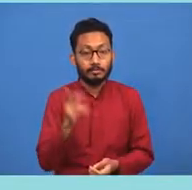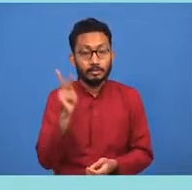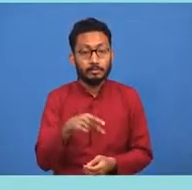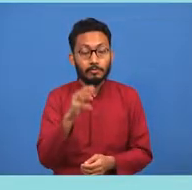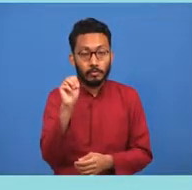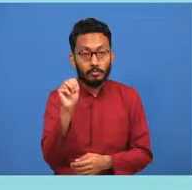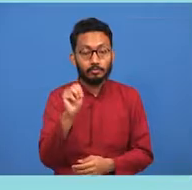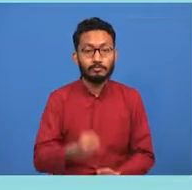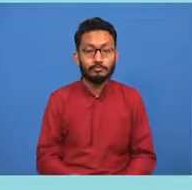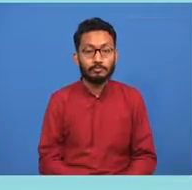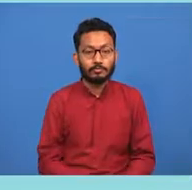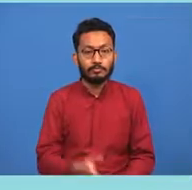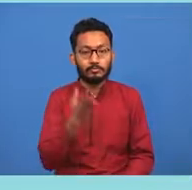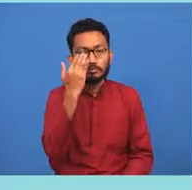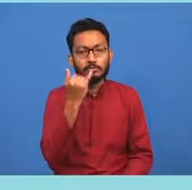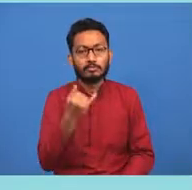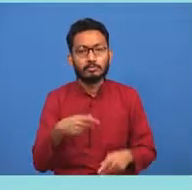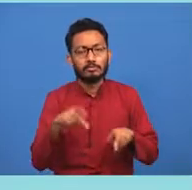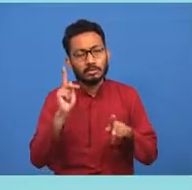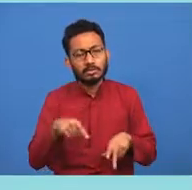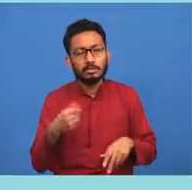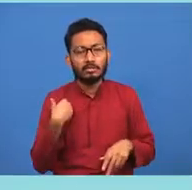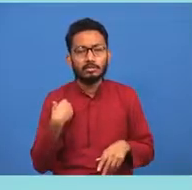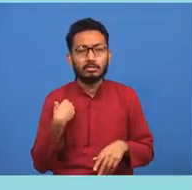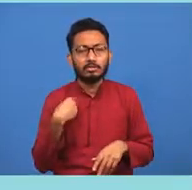Kenapa perlu ada tanda negatif?